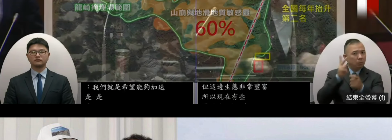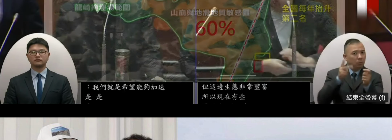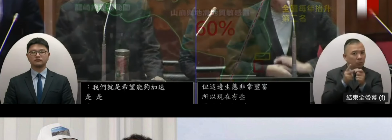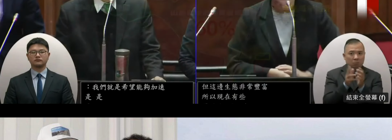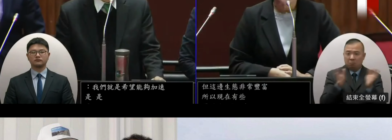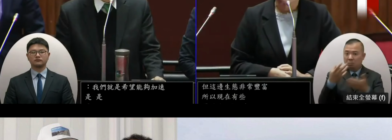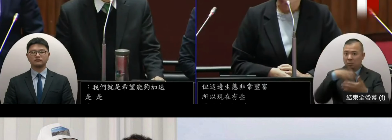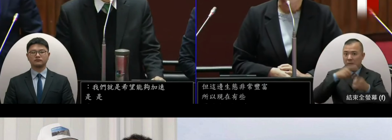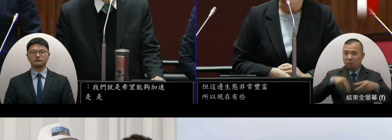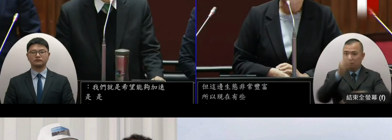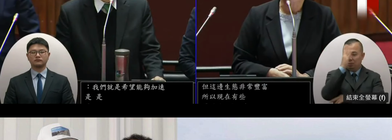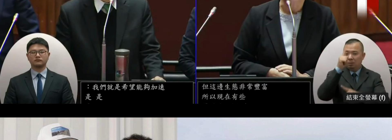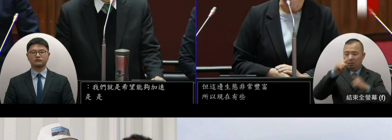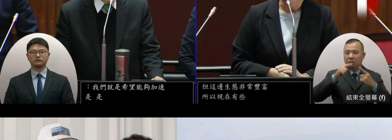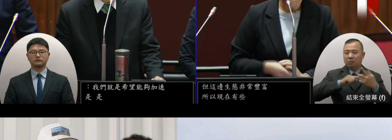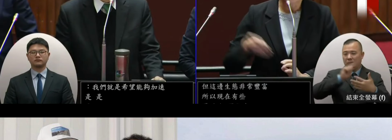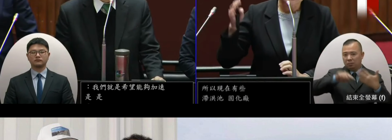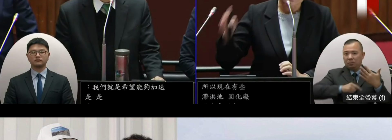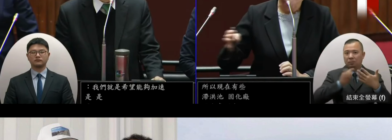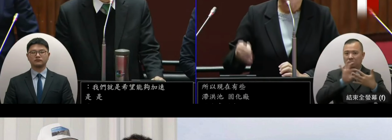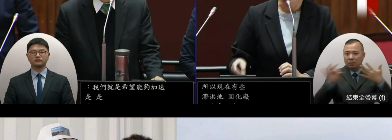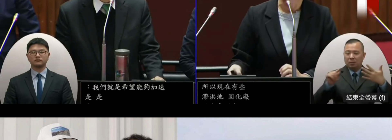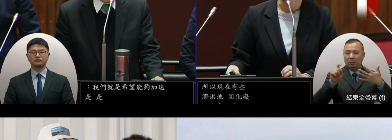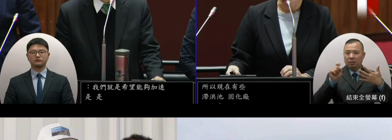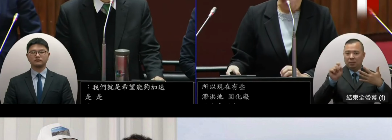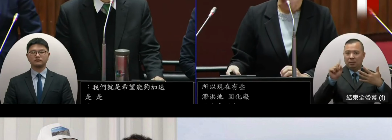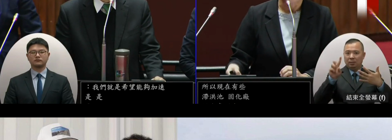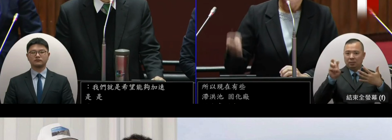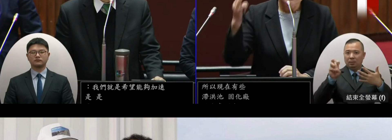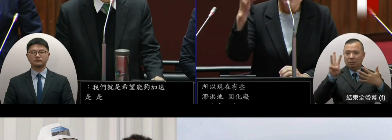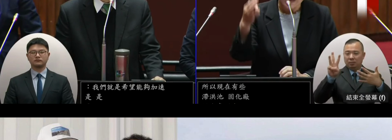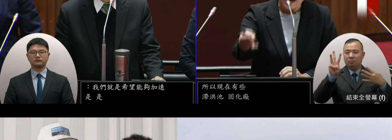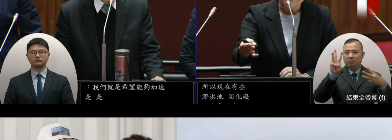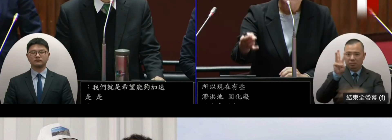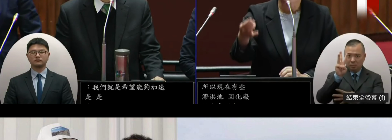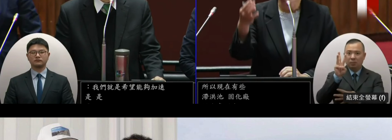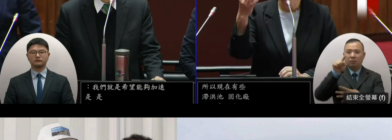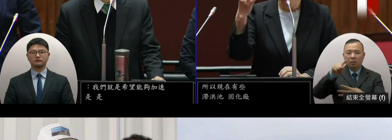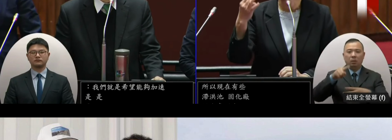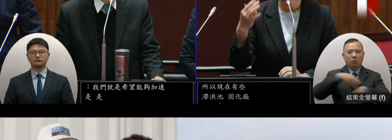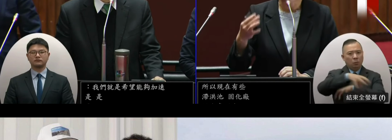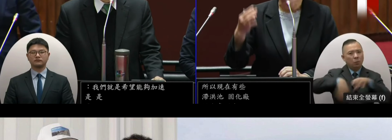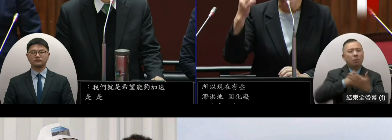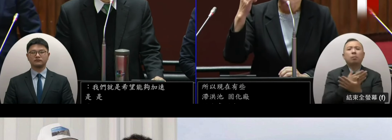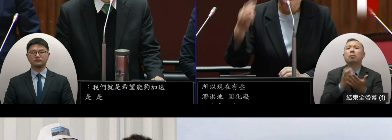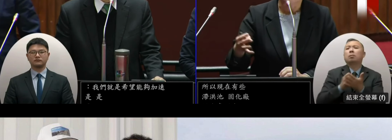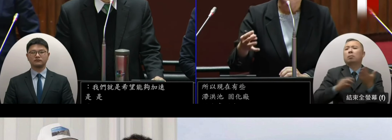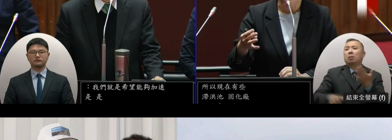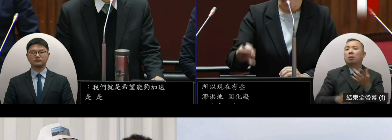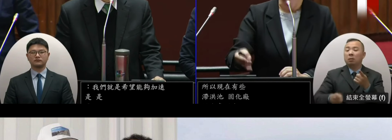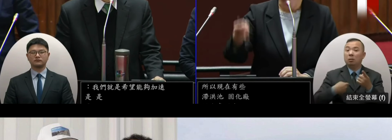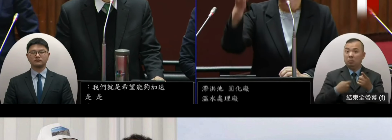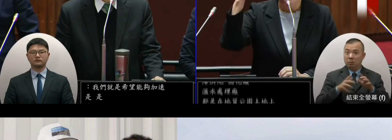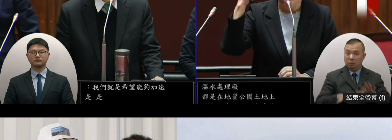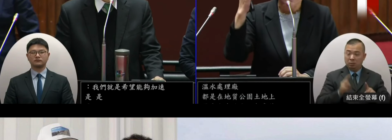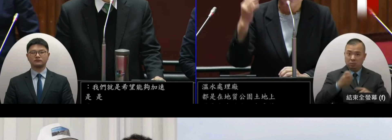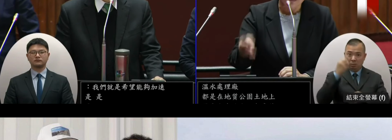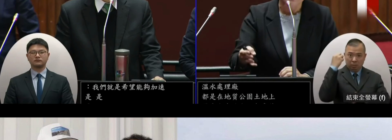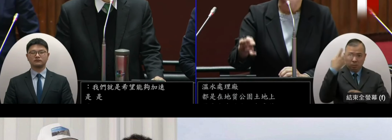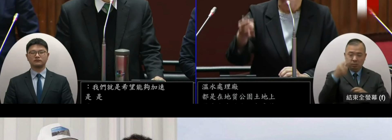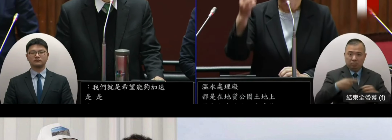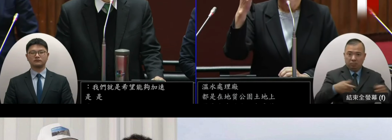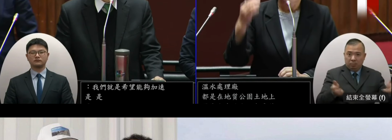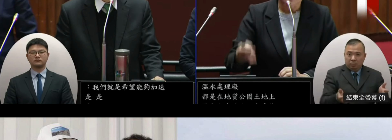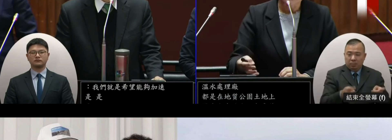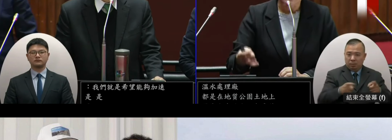程序法123条第4款去撤销它的环评？既然新办事业计划已经撤销了，可不可以请